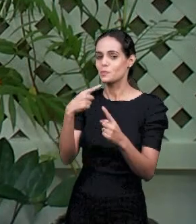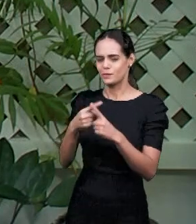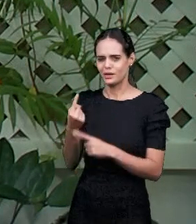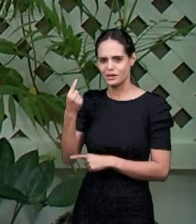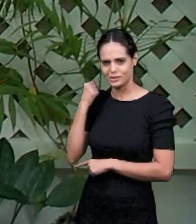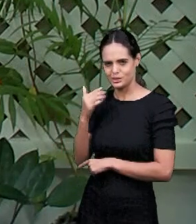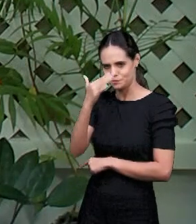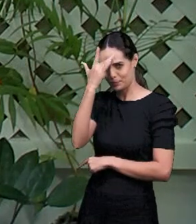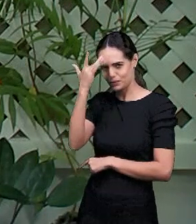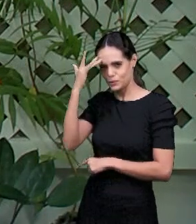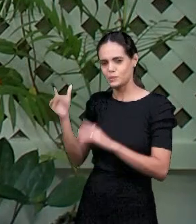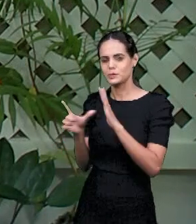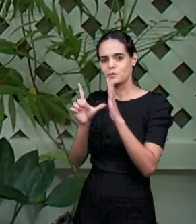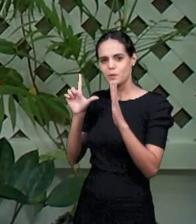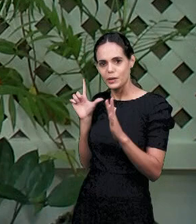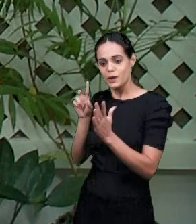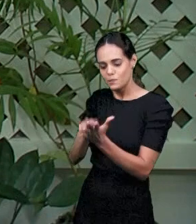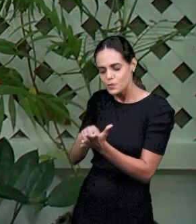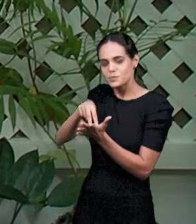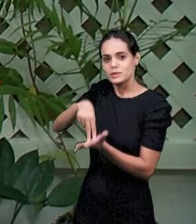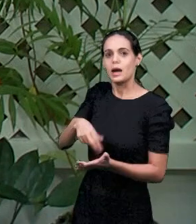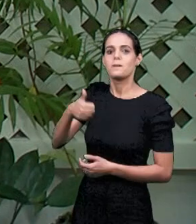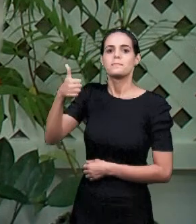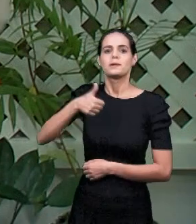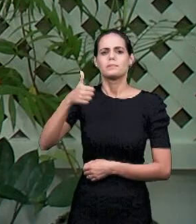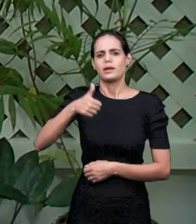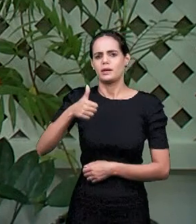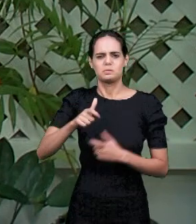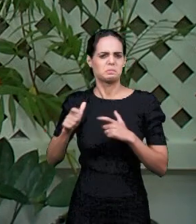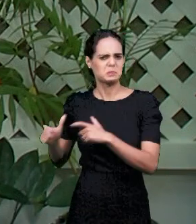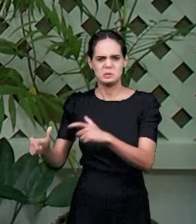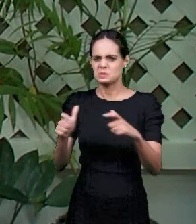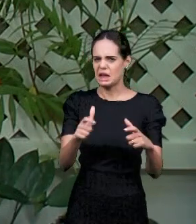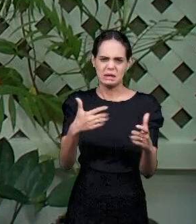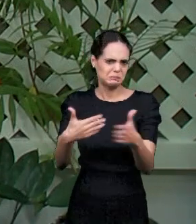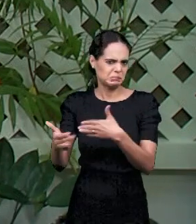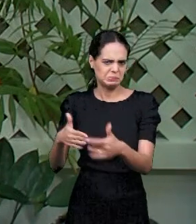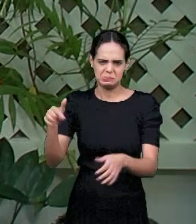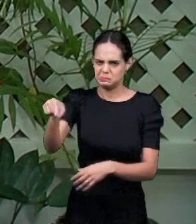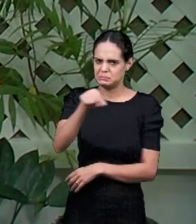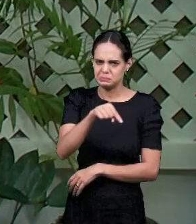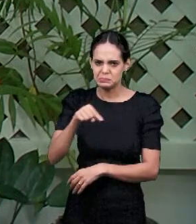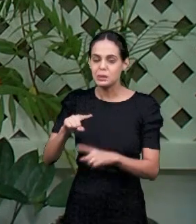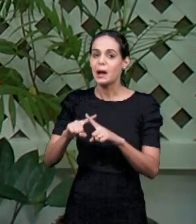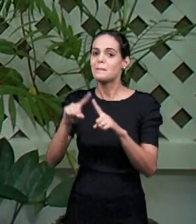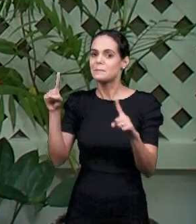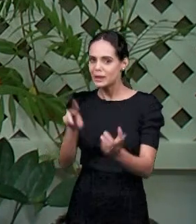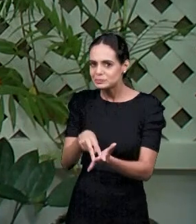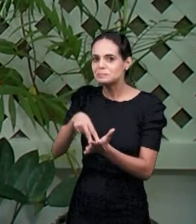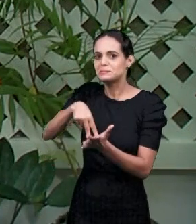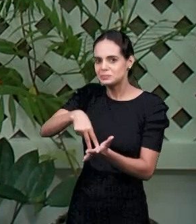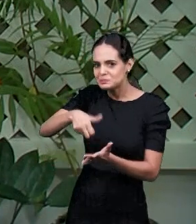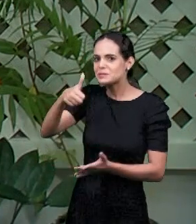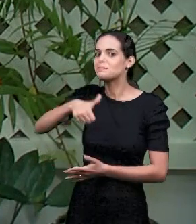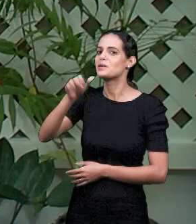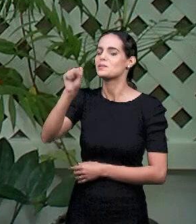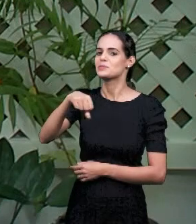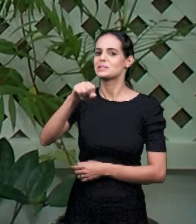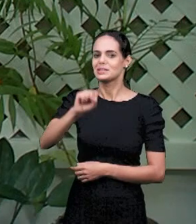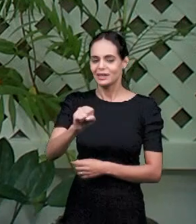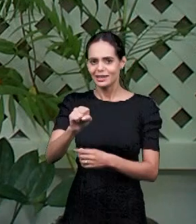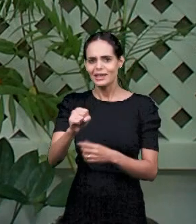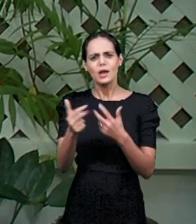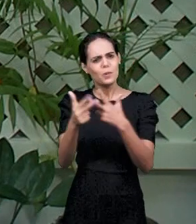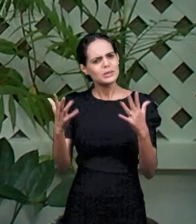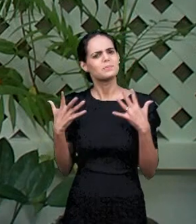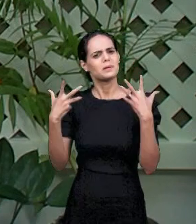avant nous, vont se lever des sépulcres, d'où qu'ils soient. Mes frères, quelque chose de merveilleux, c'est